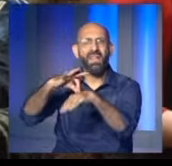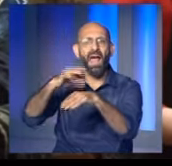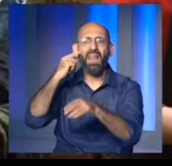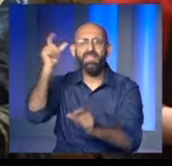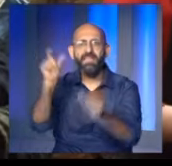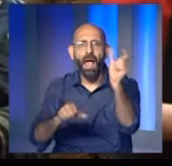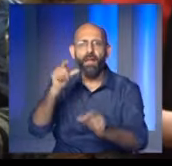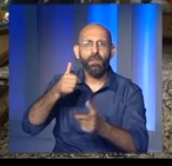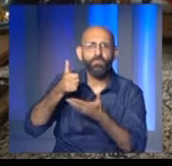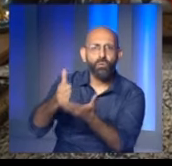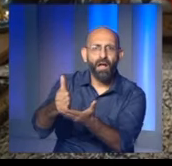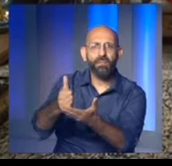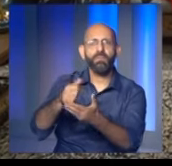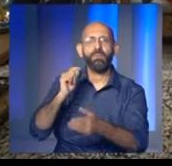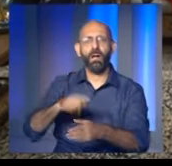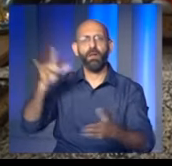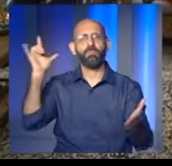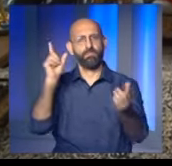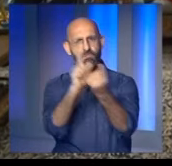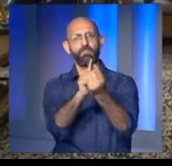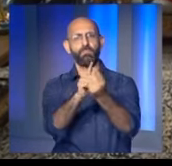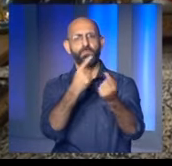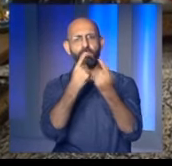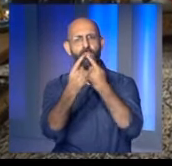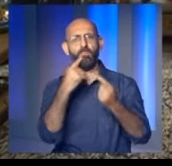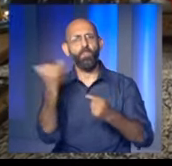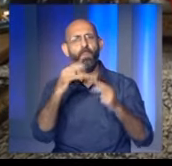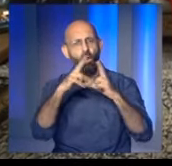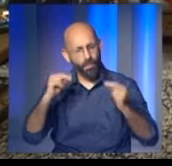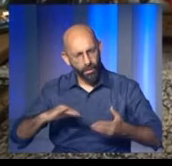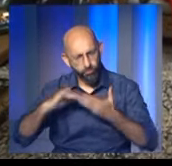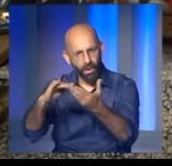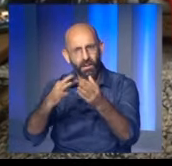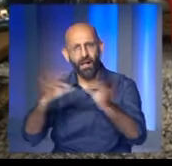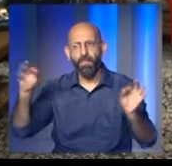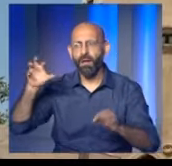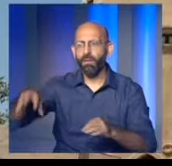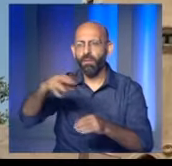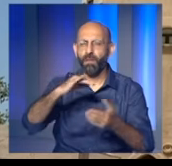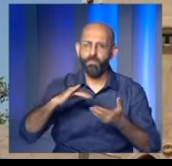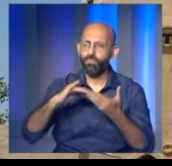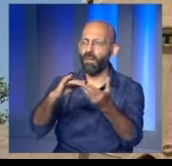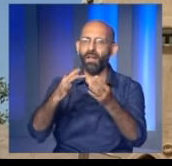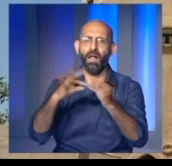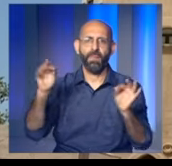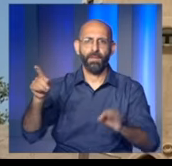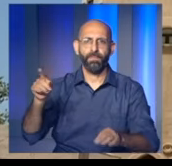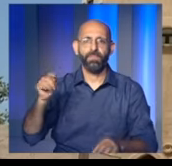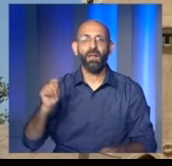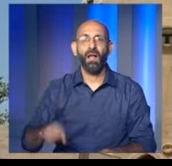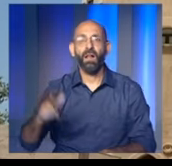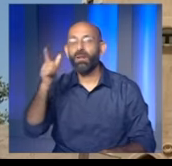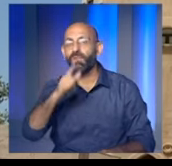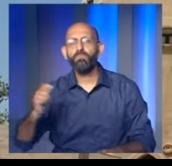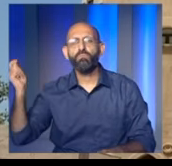ريزا. الزيارة كانت أيضا مناسبة جرى خلالها عرض للأوضاع العامة في لبنان والمنطقة. على صعيد آخر، أبرك الرئيس